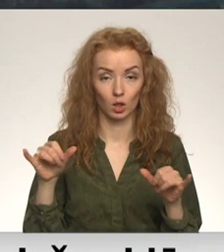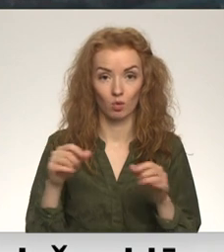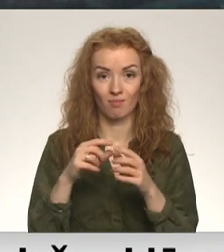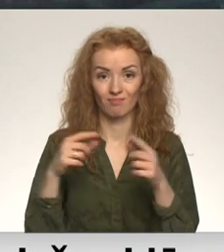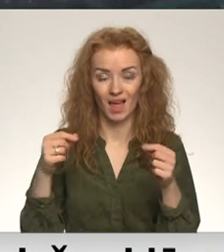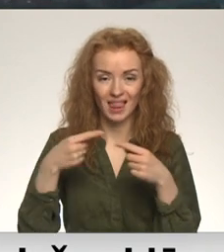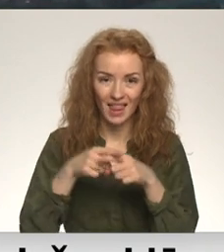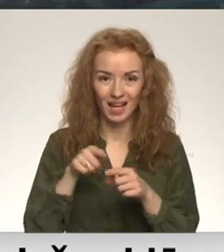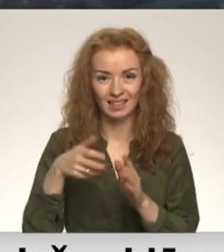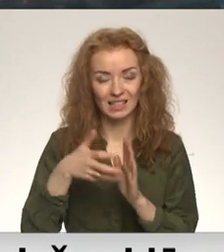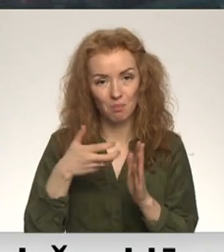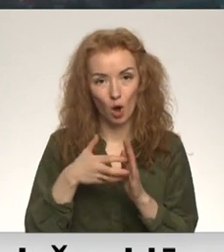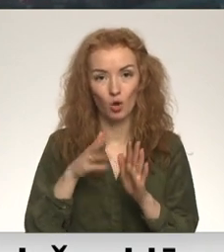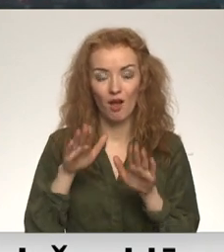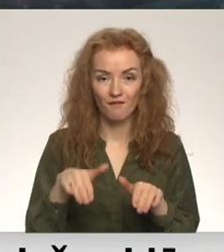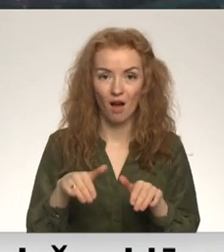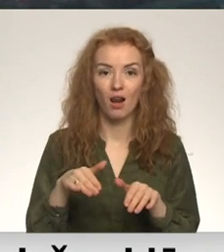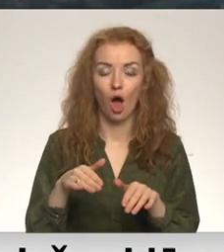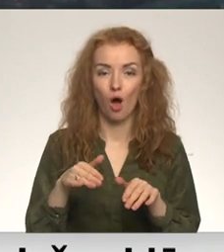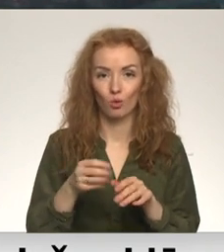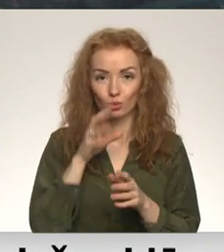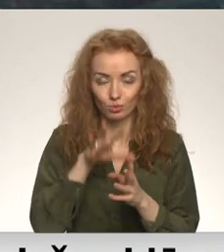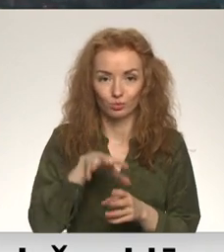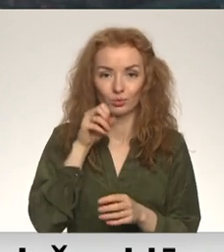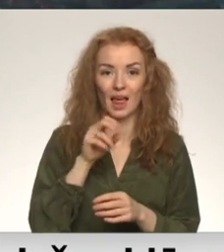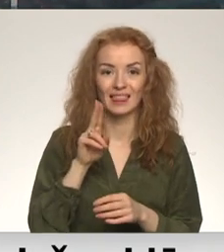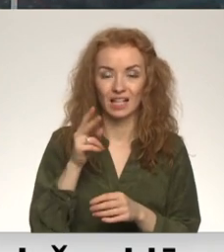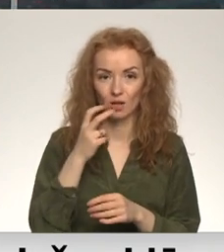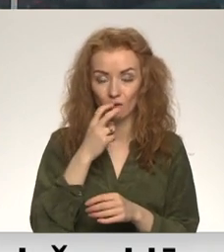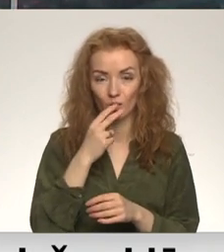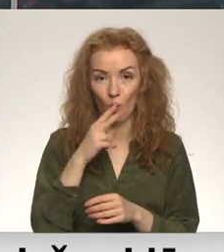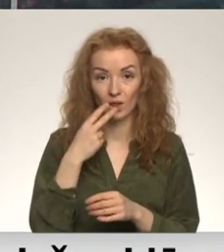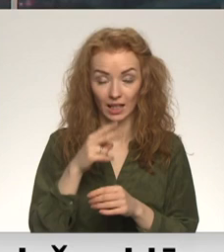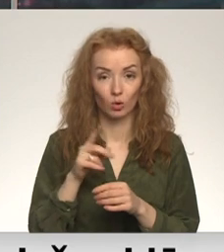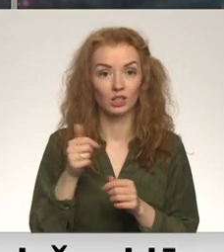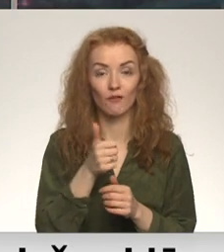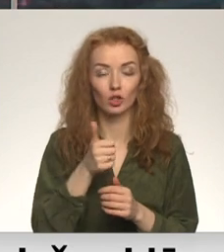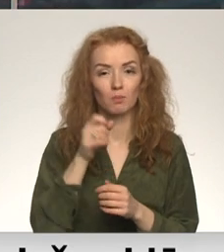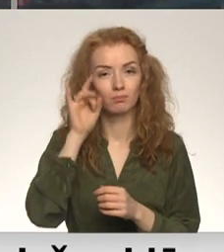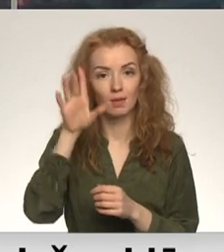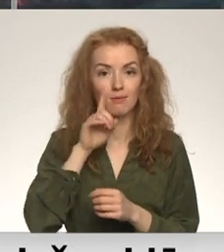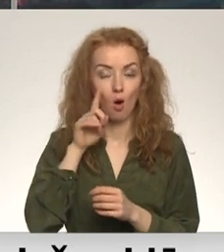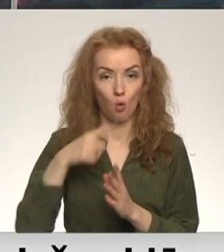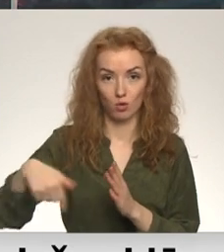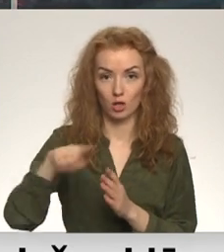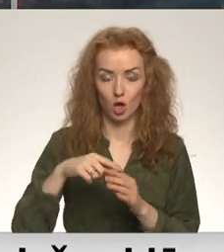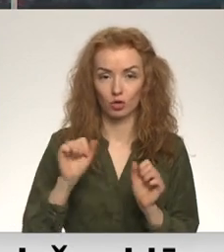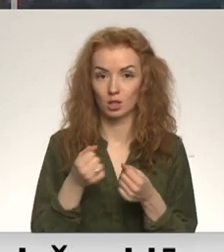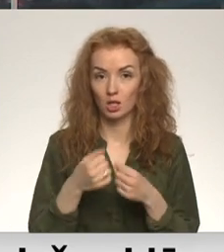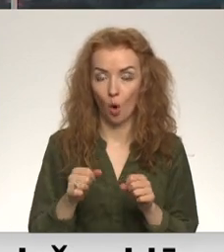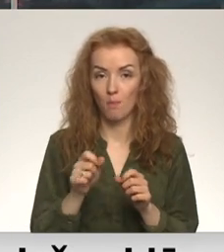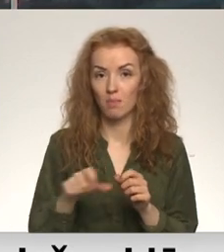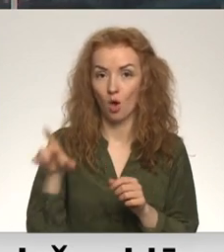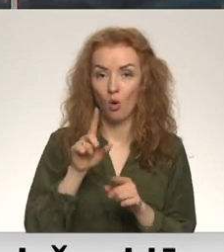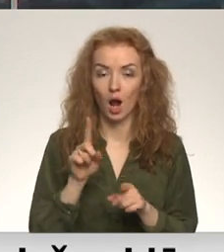izmantot dažādas tehnoloģijas, lai varētu uzņemt nikotīnu sevišķi populārs, ir jauniešu vidū. Turklāt pēdējo gadu laikā strauji aug pieprasījums